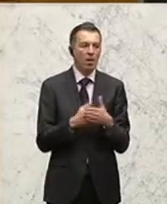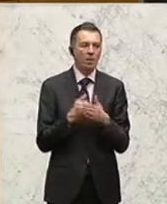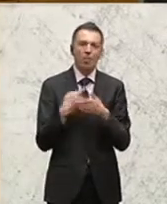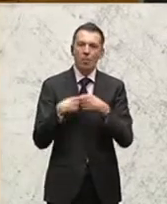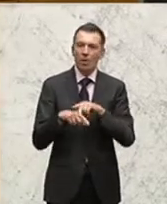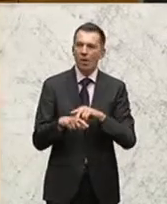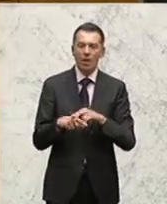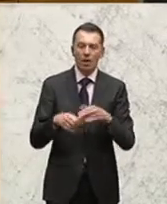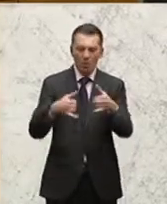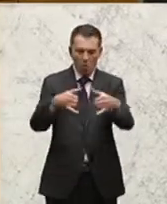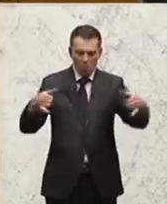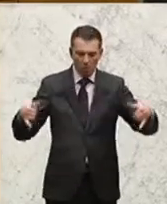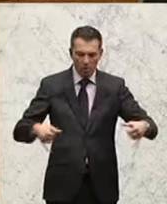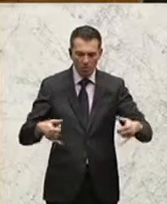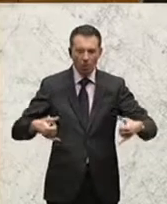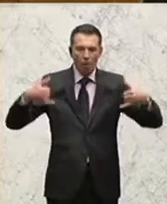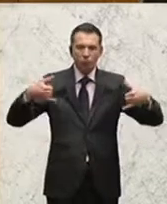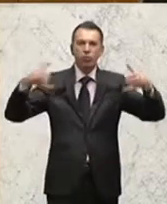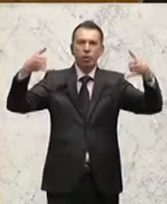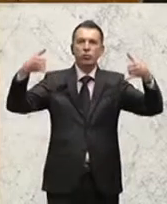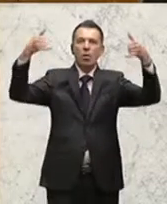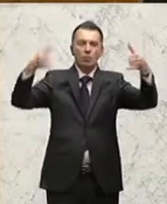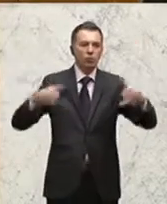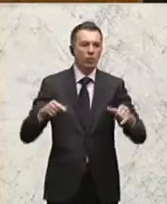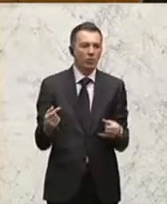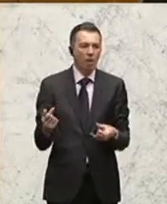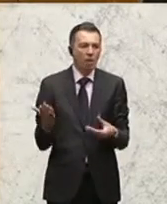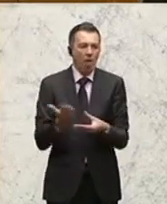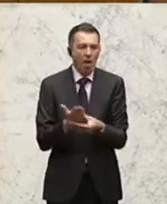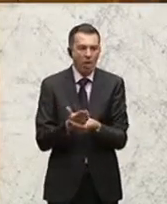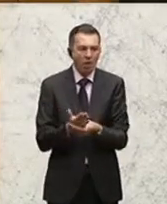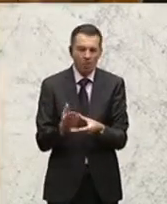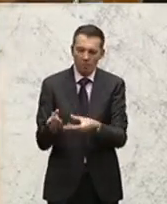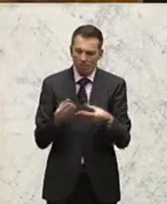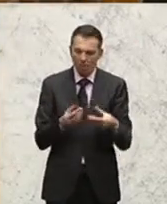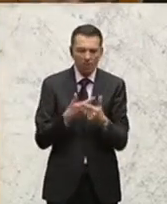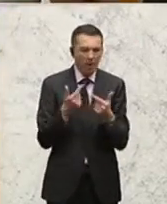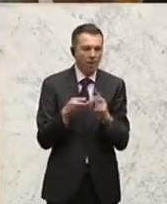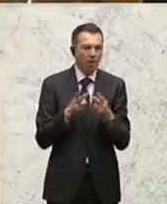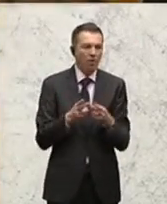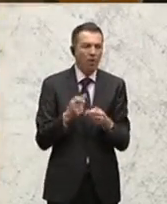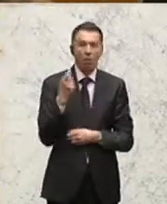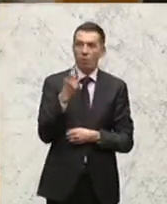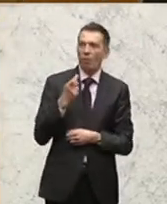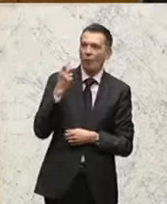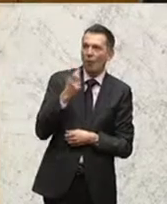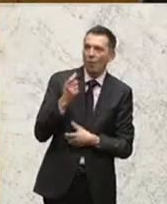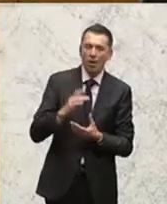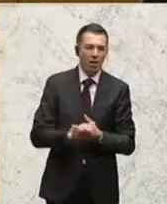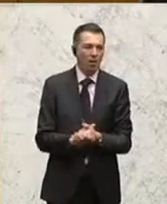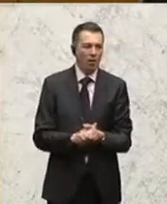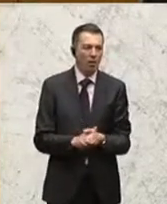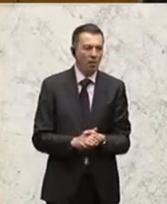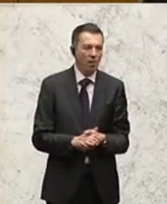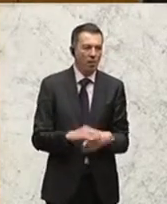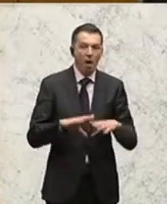sind die Kisten aufgetürmt und dann nimmt er irgendeinen Akt raus und erklärt, wie das geht. Also ich bewundere das dann immer wieder, dass man